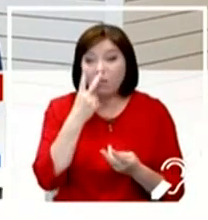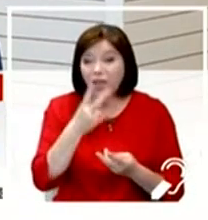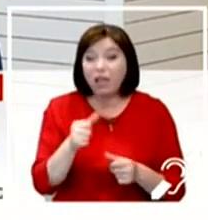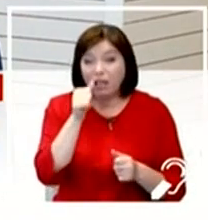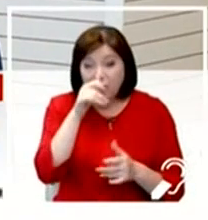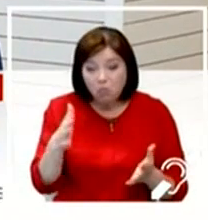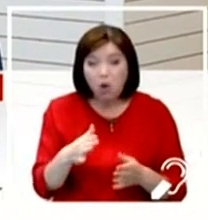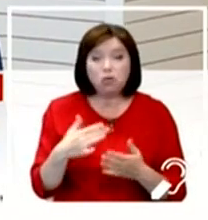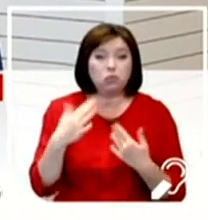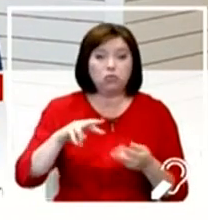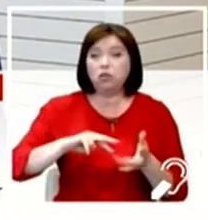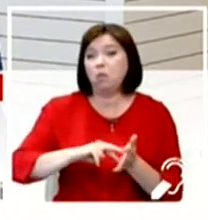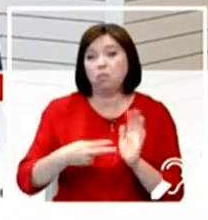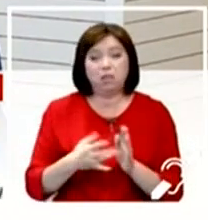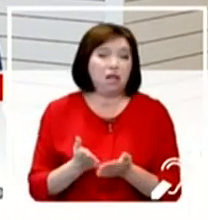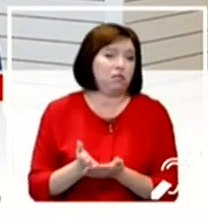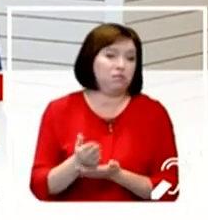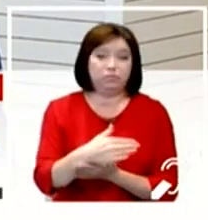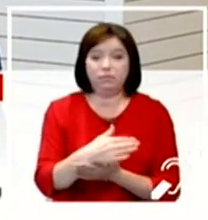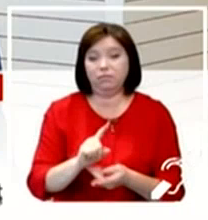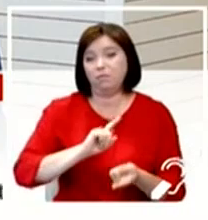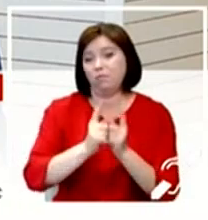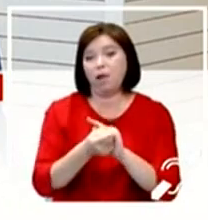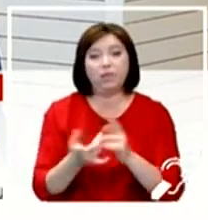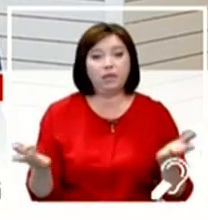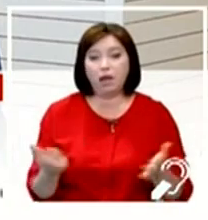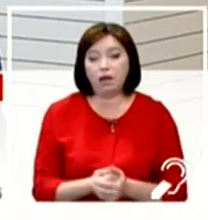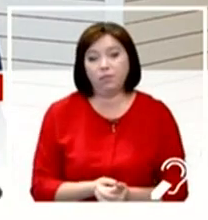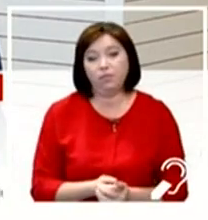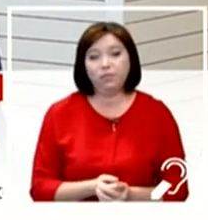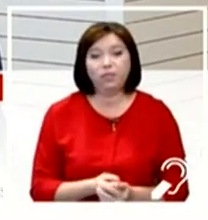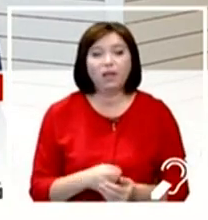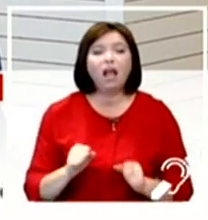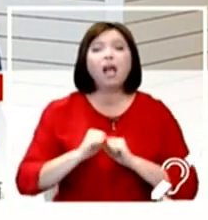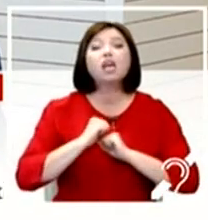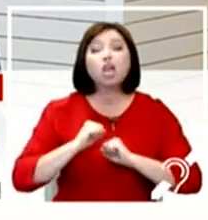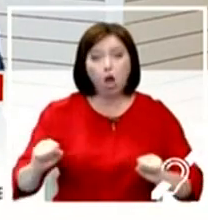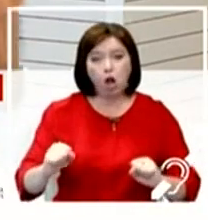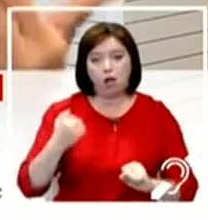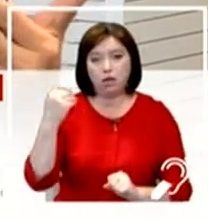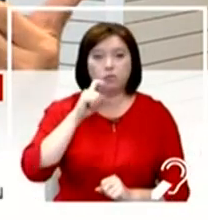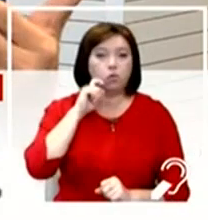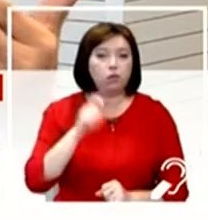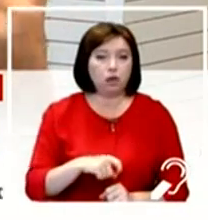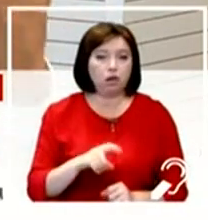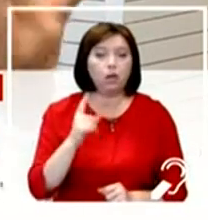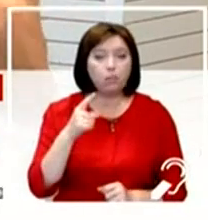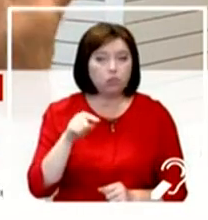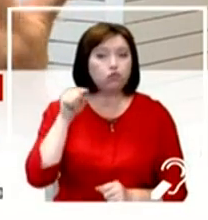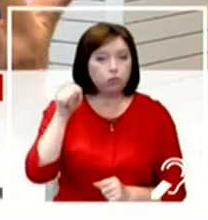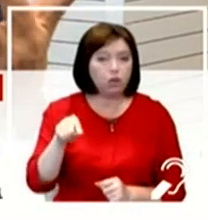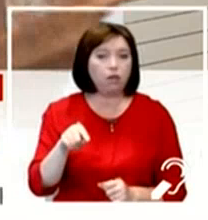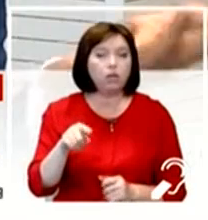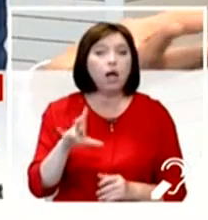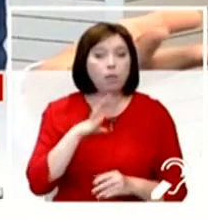niciun semn de schimbare de plan inițial numai că eroismul ucrainienilor faptul că au fost antrenați pe